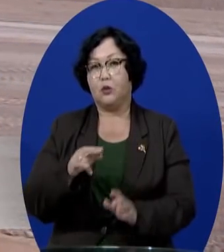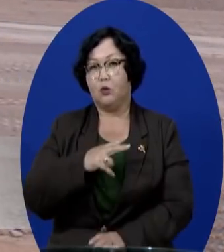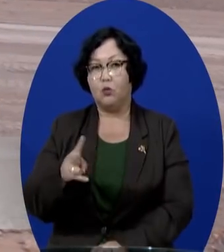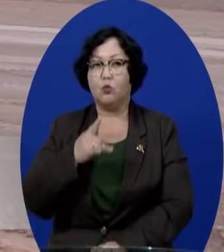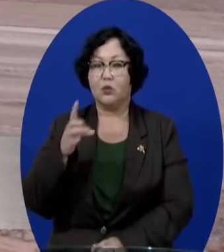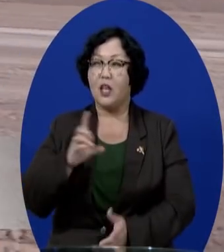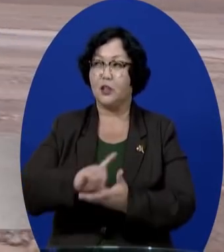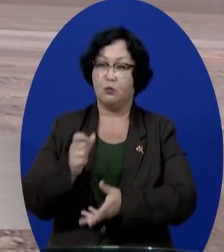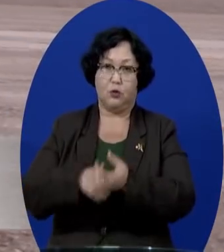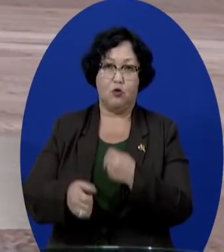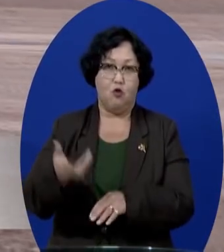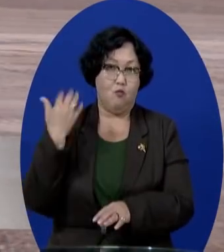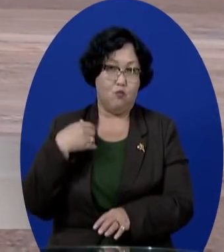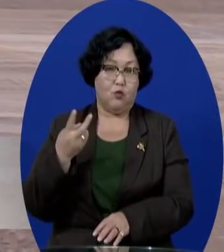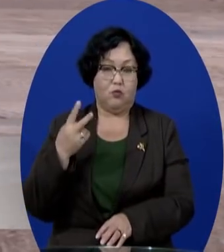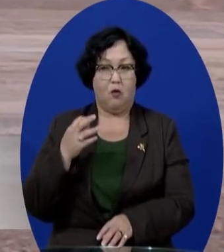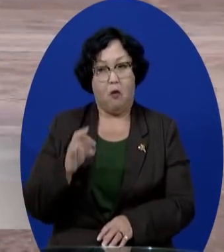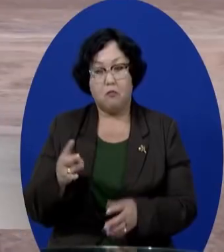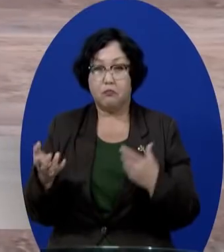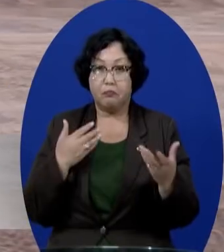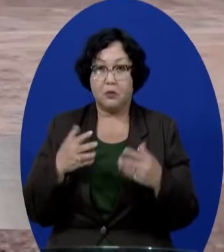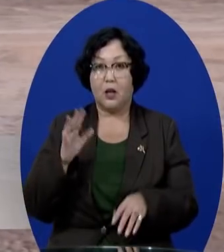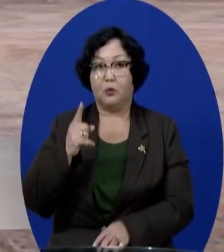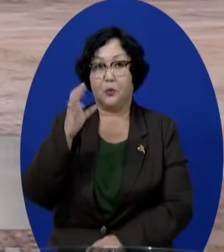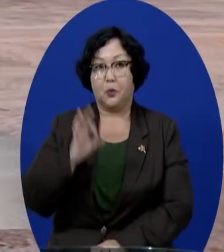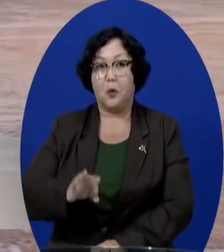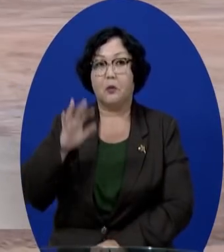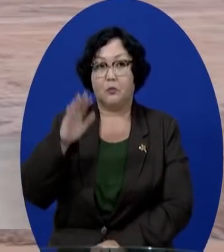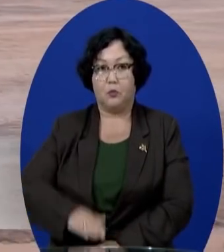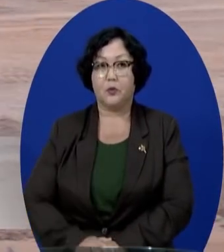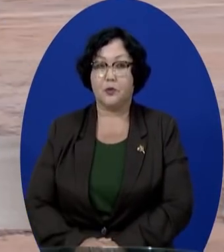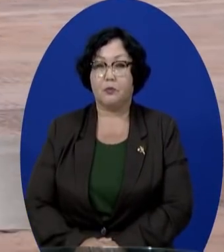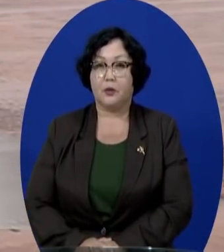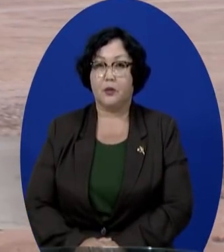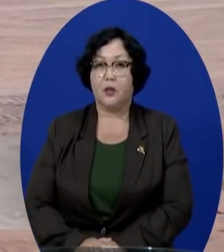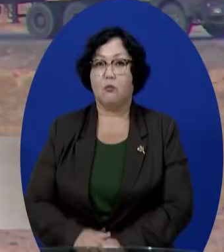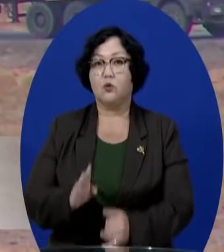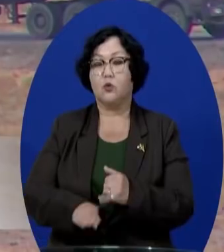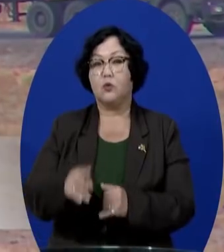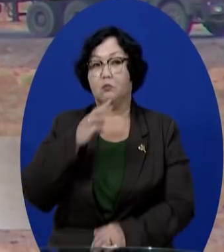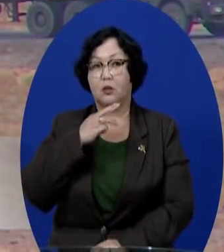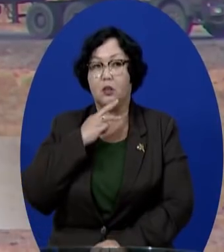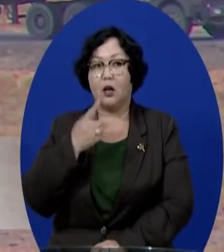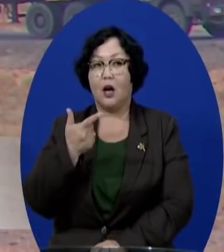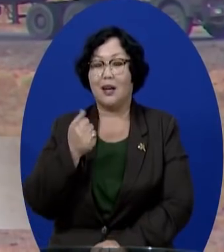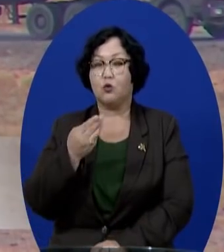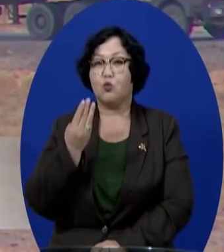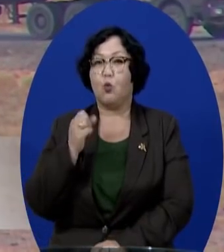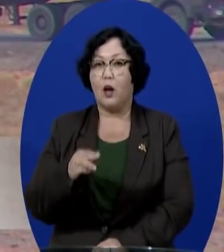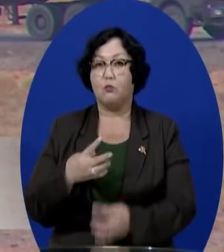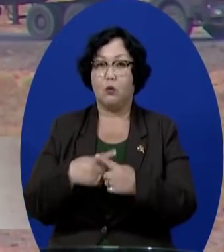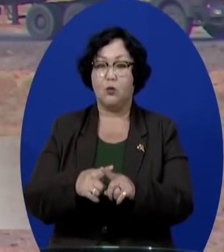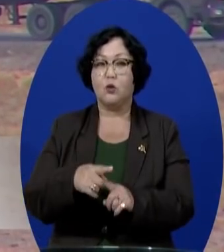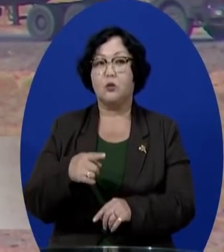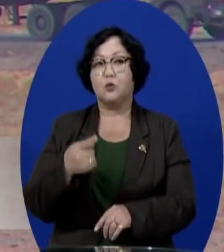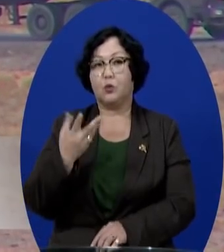байна. Энэ нь өмнөх оны мөн үетэй харьцуулахад 11% буурсан үзүүлэлт юм. Хамгийн сүүлийн мэдээгээр гашуун сухаал бомбтоор нүүрс тээврийн